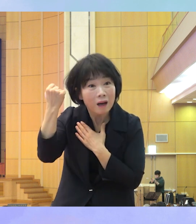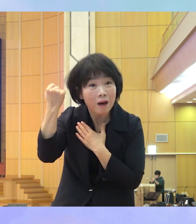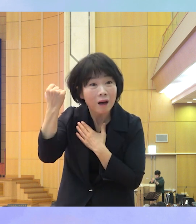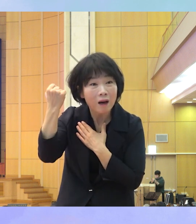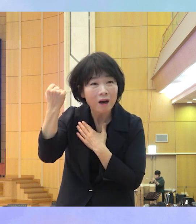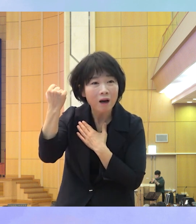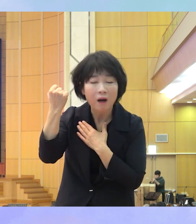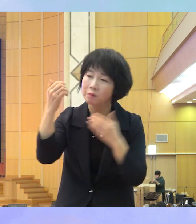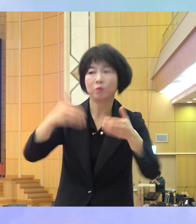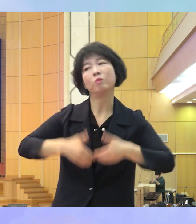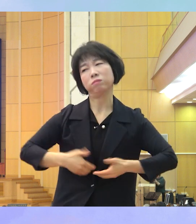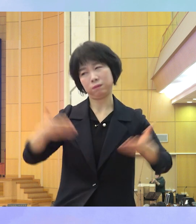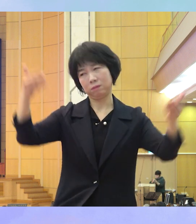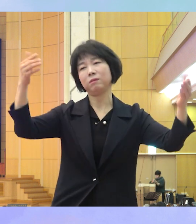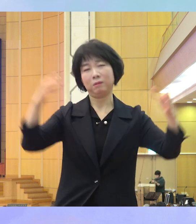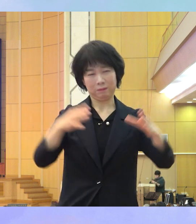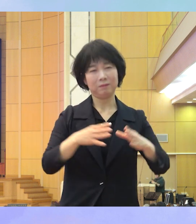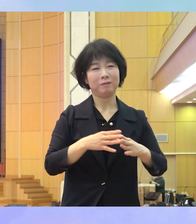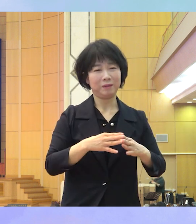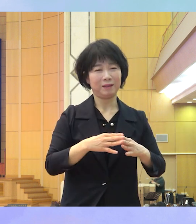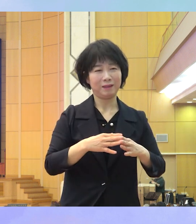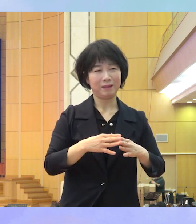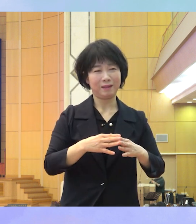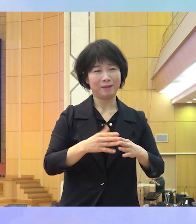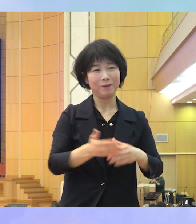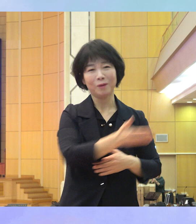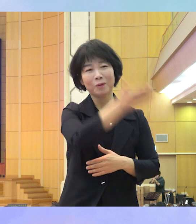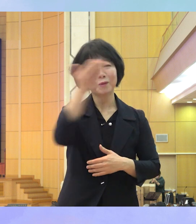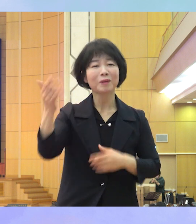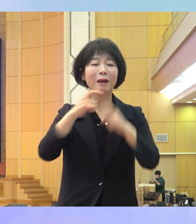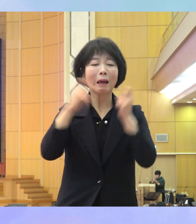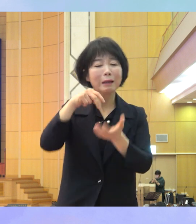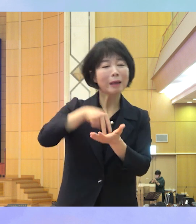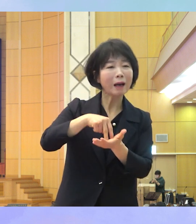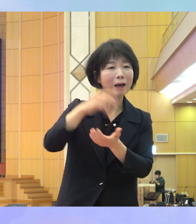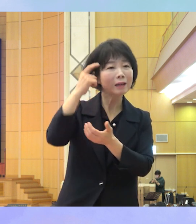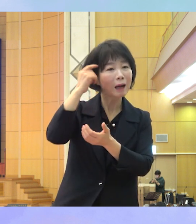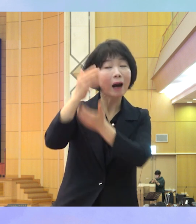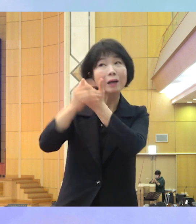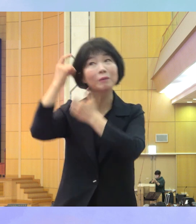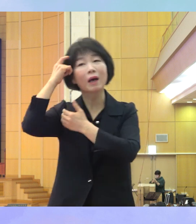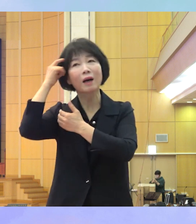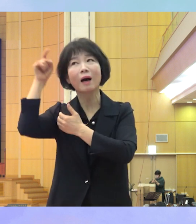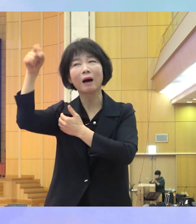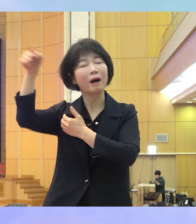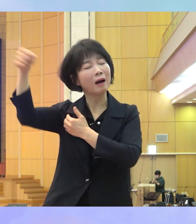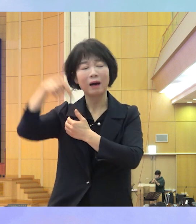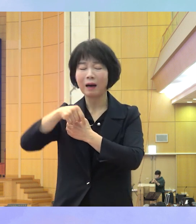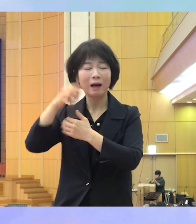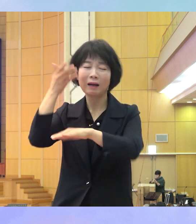때도 있었어요. 근데 그거는 우리 생각이야. 하나님은 나이